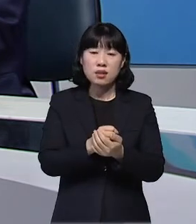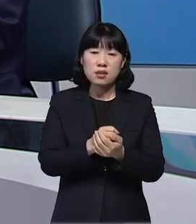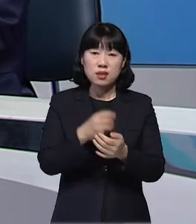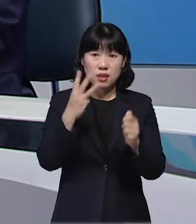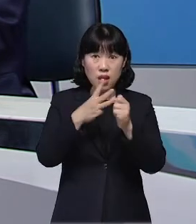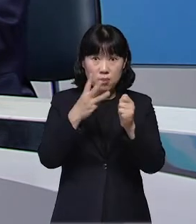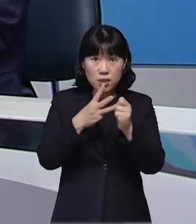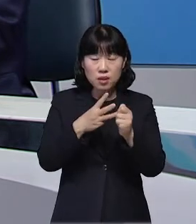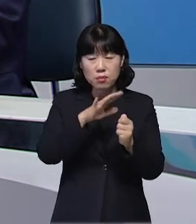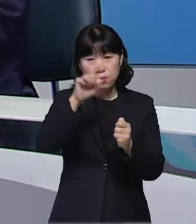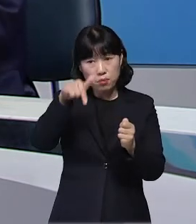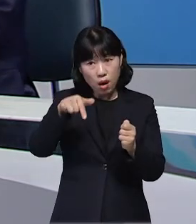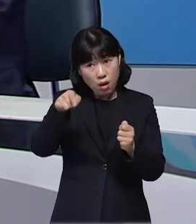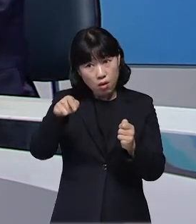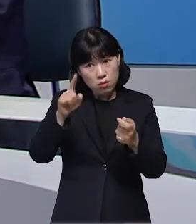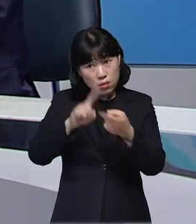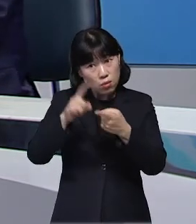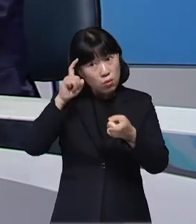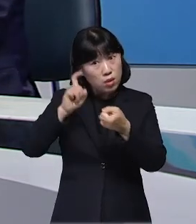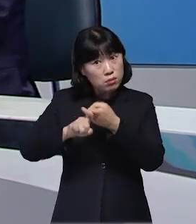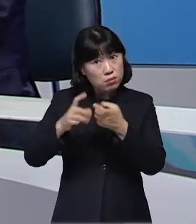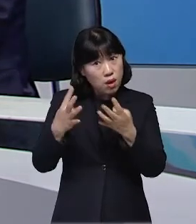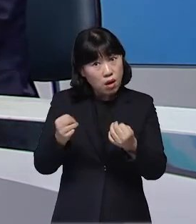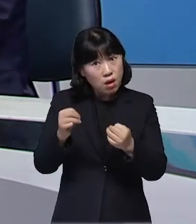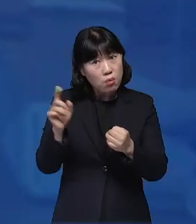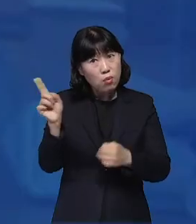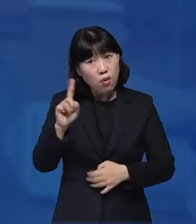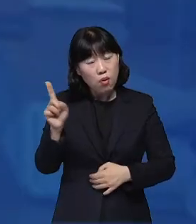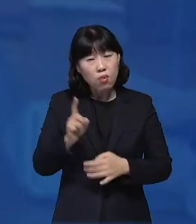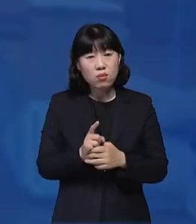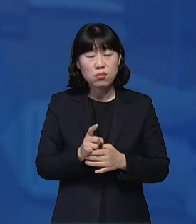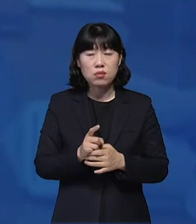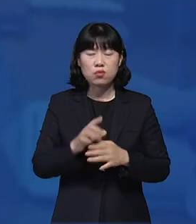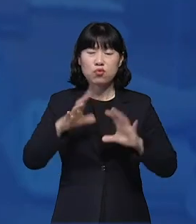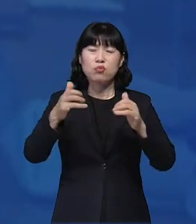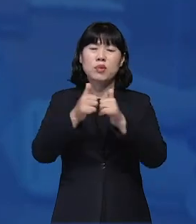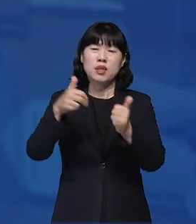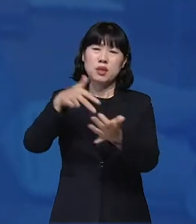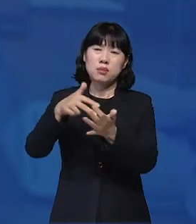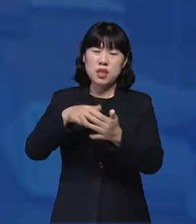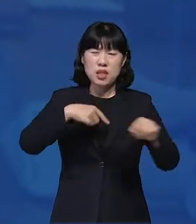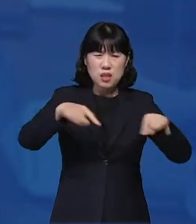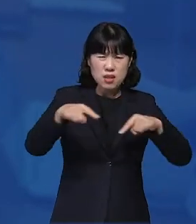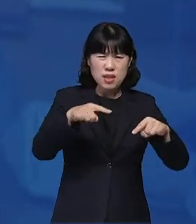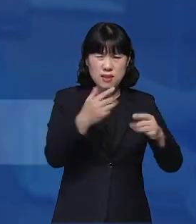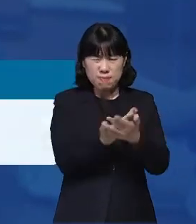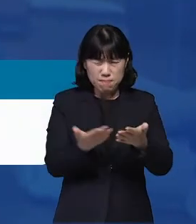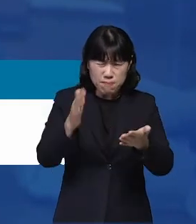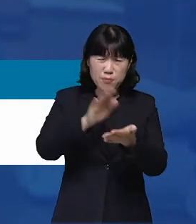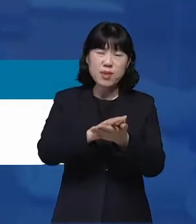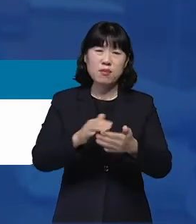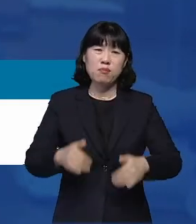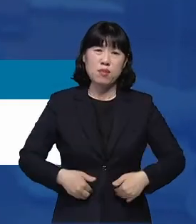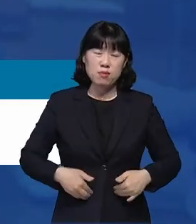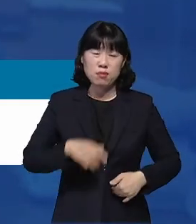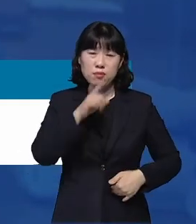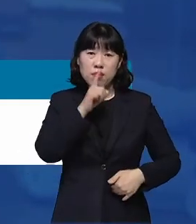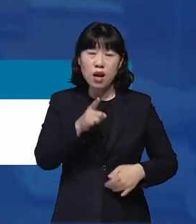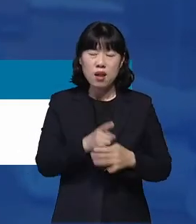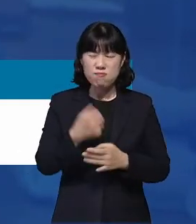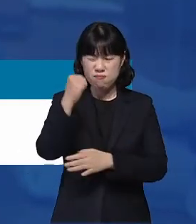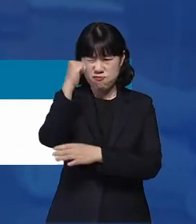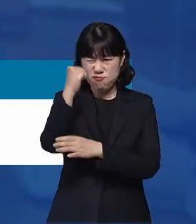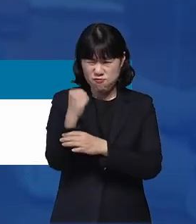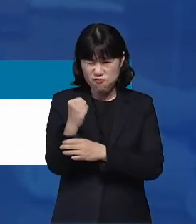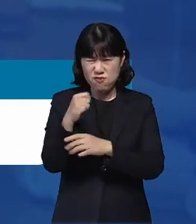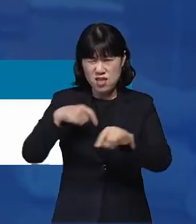관심이 많아 지는 걸까요 국민들께서 는 우리 정책은 싹 바꿔 벌어 나 네 라고 얘기하고 계시는 겁니다 그리고 우리 정치의 낡은